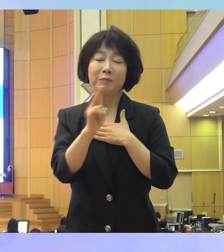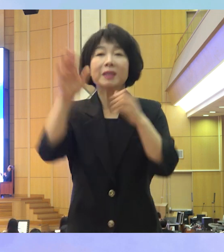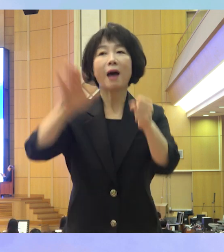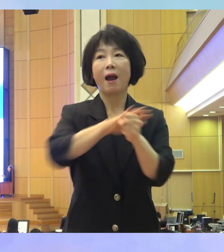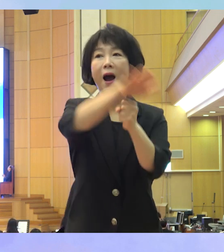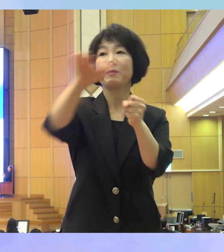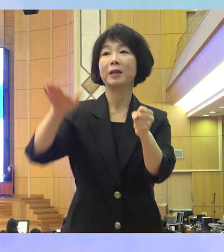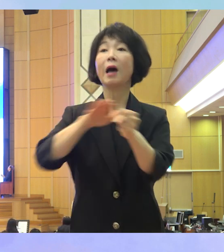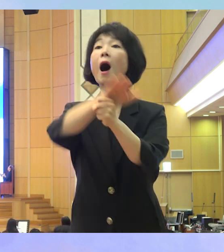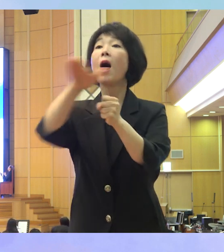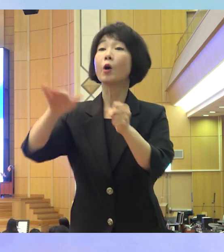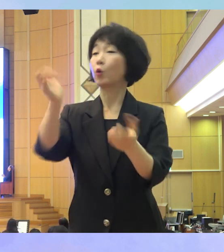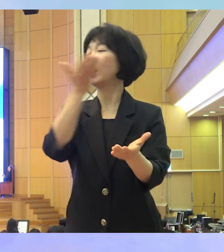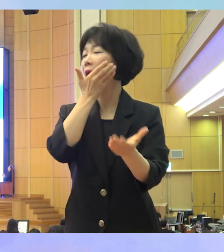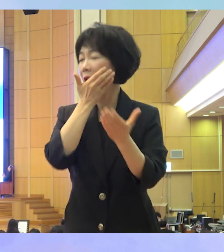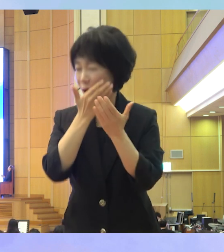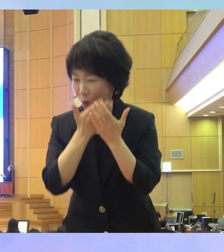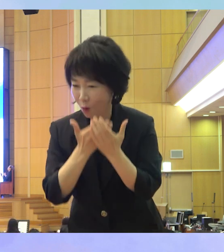귀하다